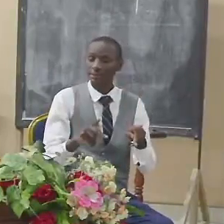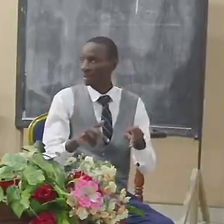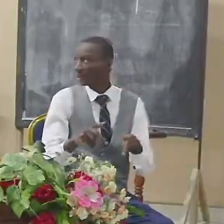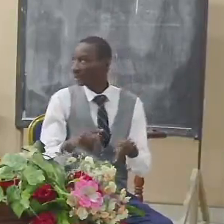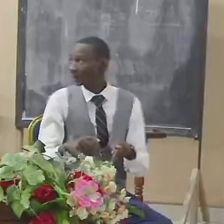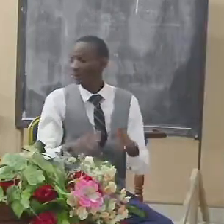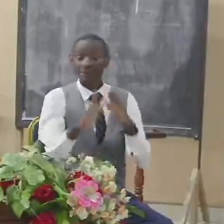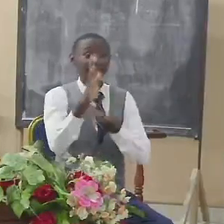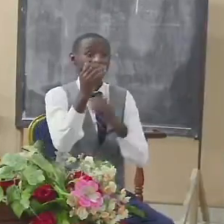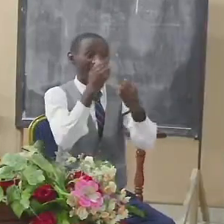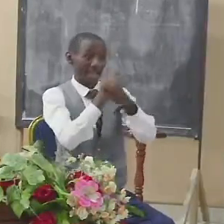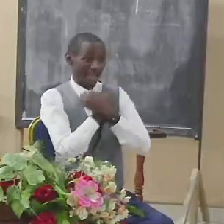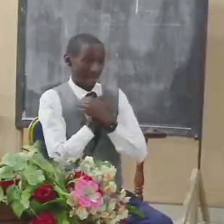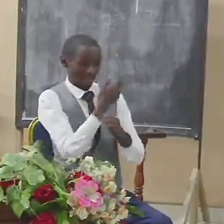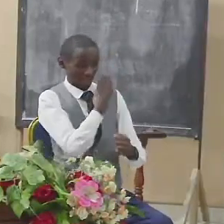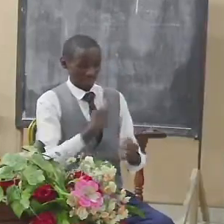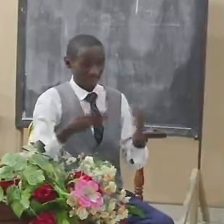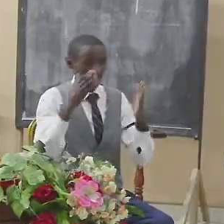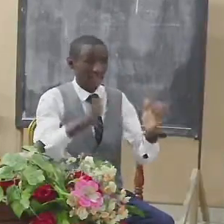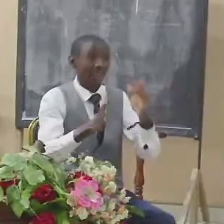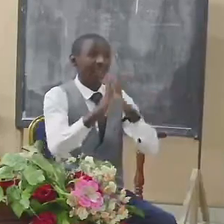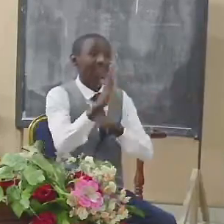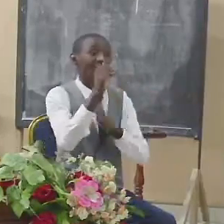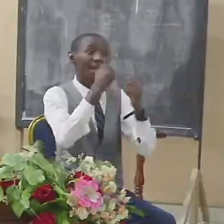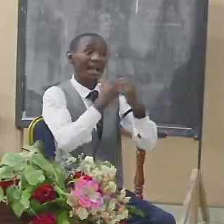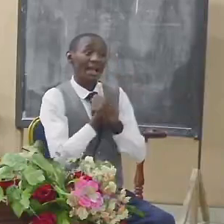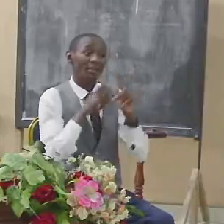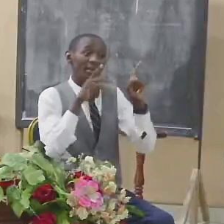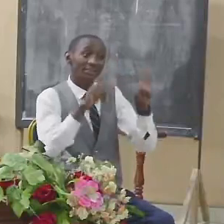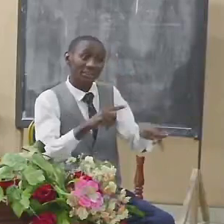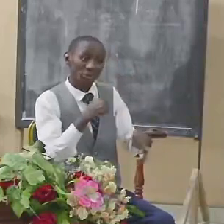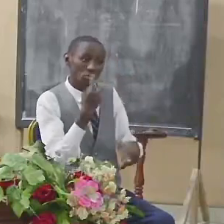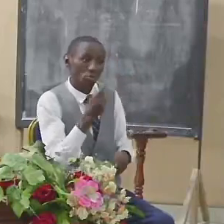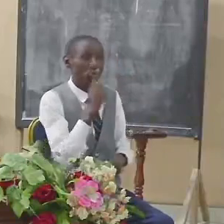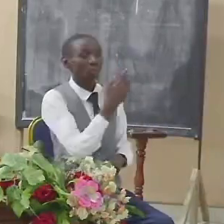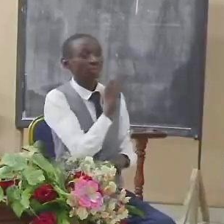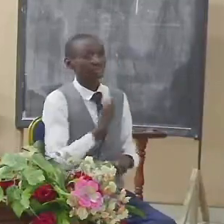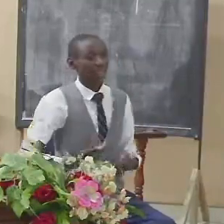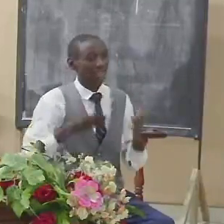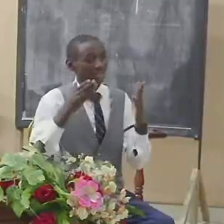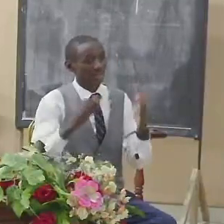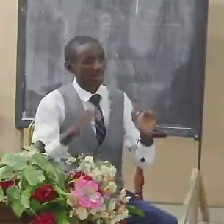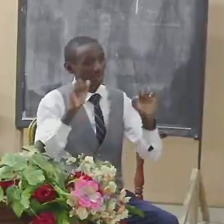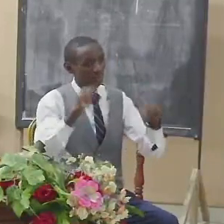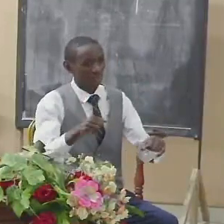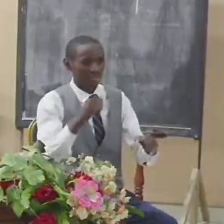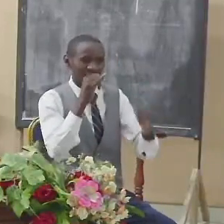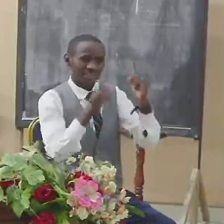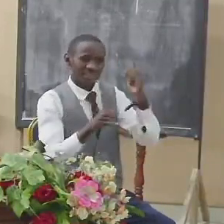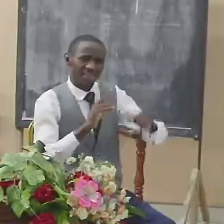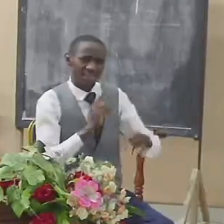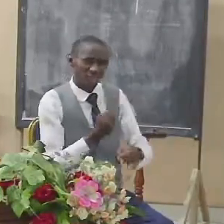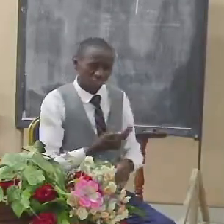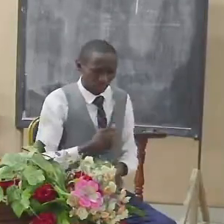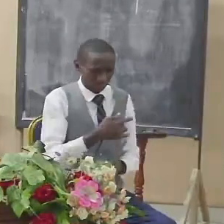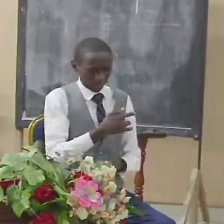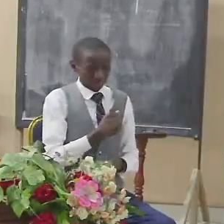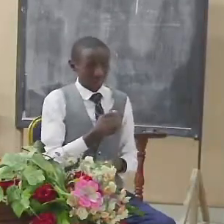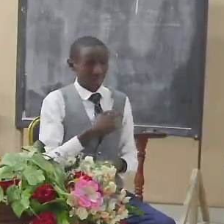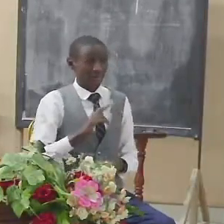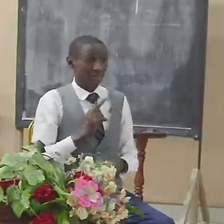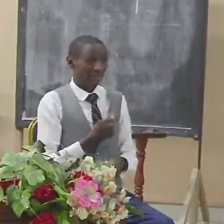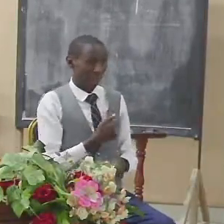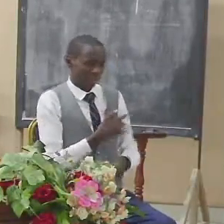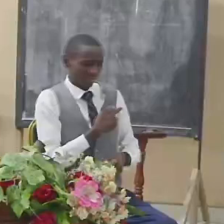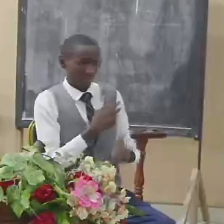Mungu anapenda watu wanyofu. Il aime des gens sérieux. Anapenda watu wakamata vitu kwa makini. Oui. Voilà. Si nous sentons la responsabilité que nous kama avons.